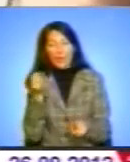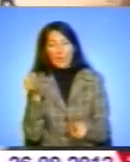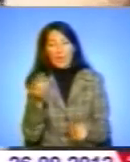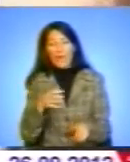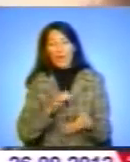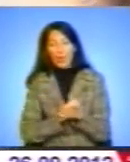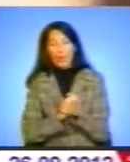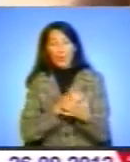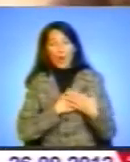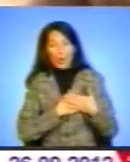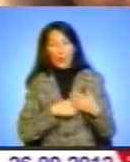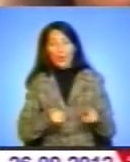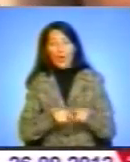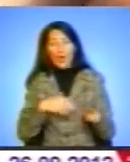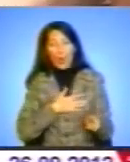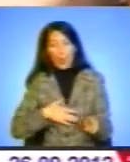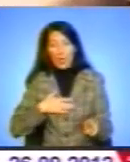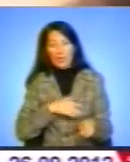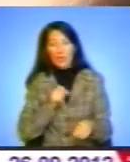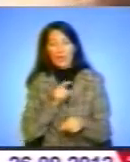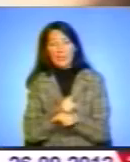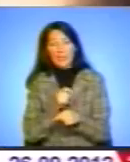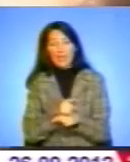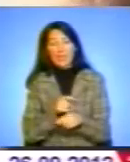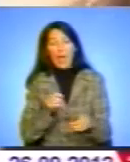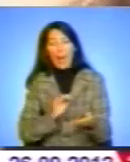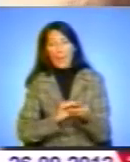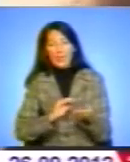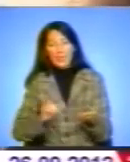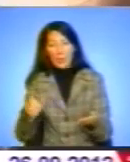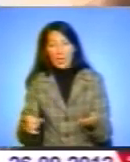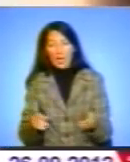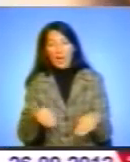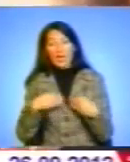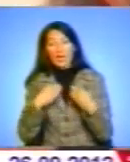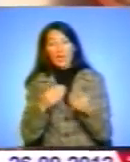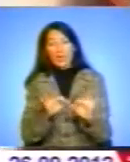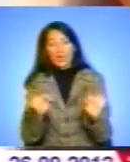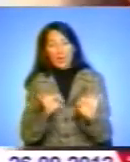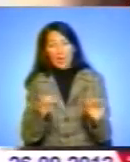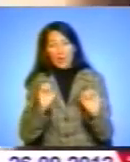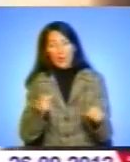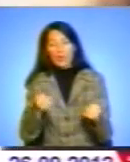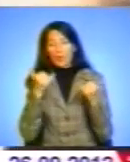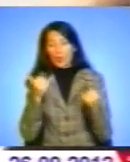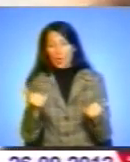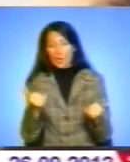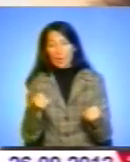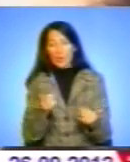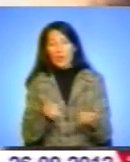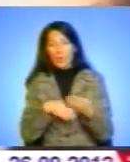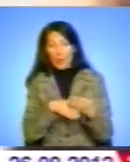він переживає. І задача письменника – це донести будь-якими засобами. Можна показати сучасними засобами, можна